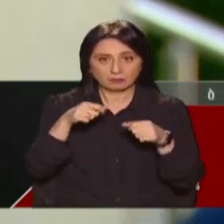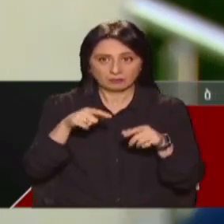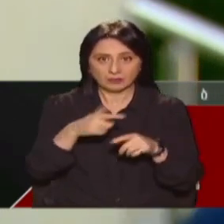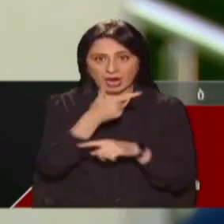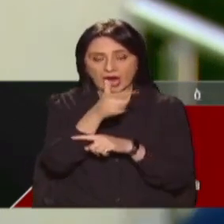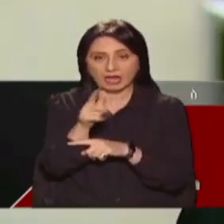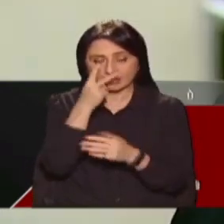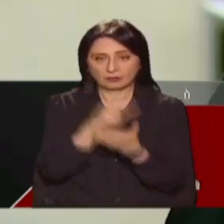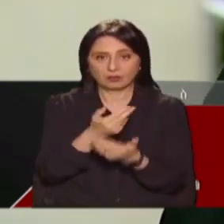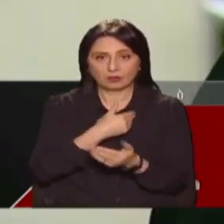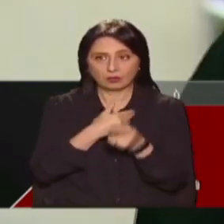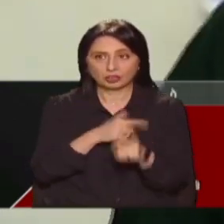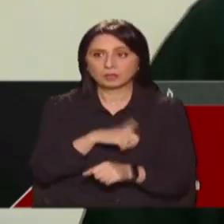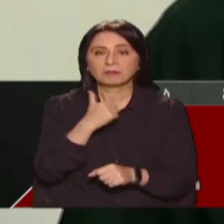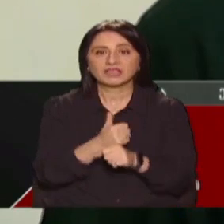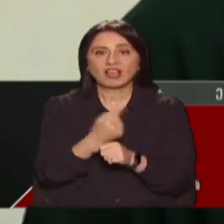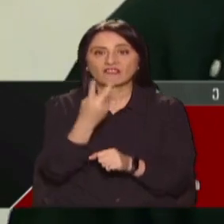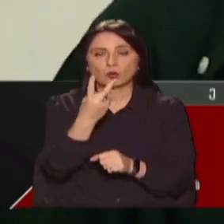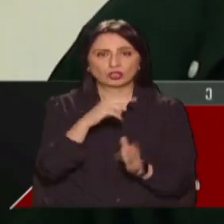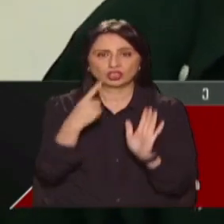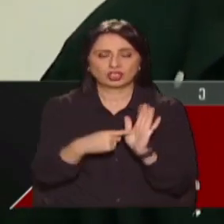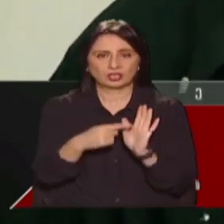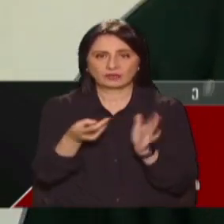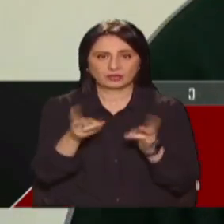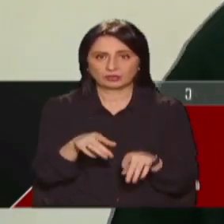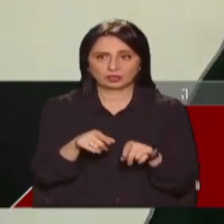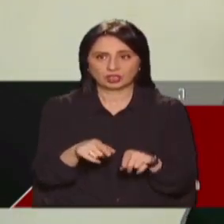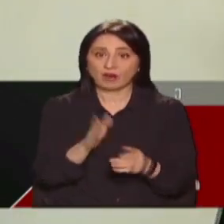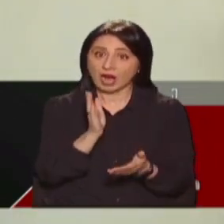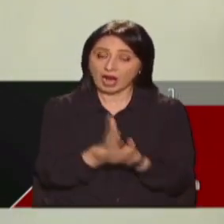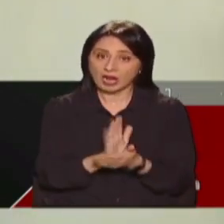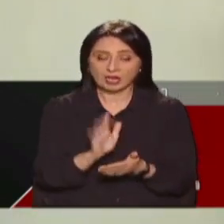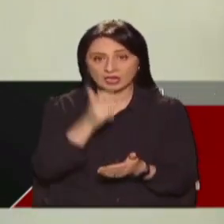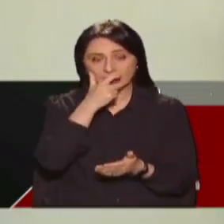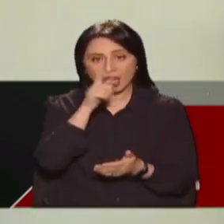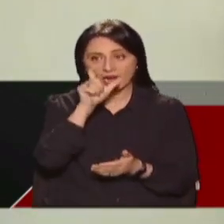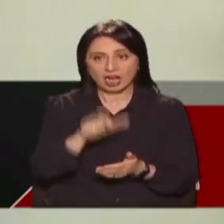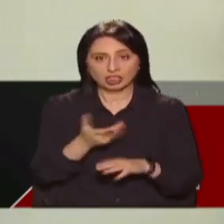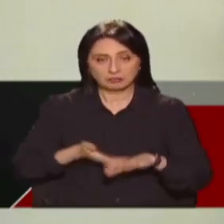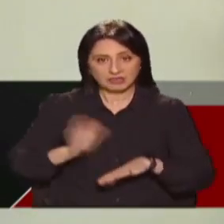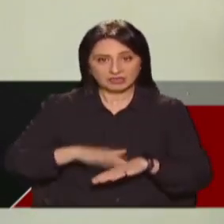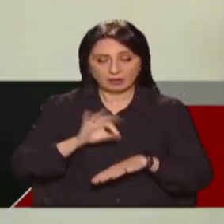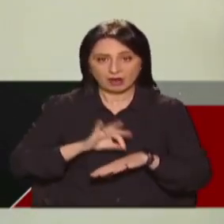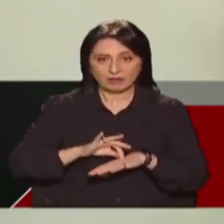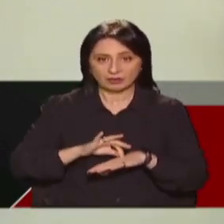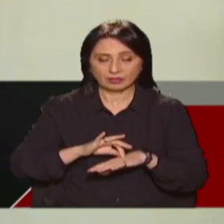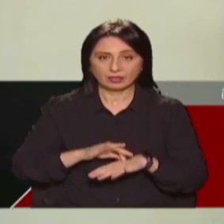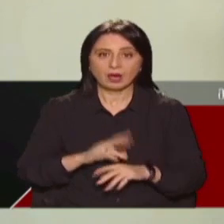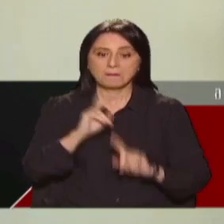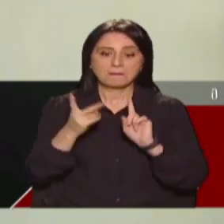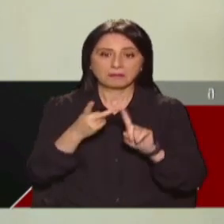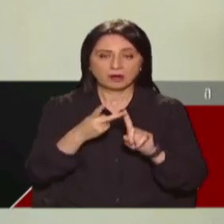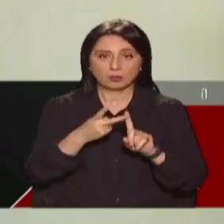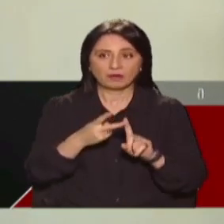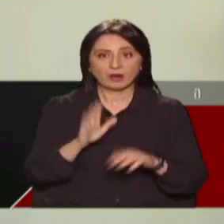kadrebis na ko. Taori, mai insori, kit hoari. Aristora Saakashvili zimi avantkopi da